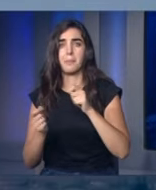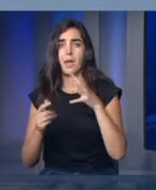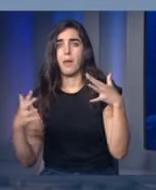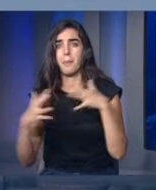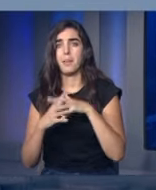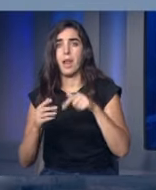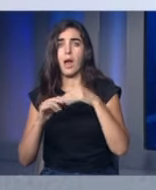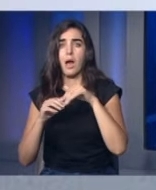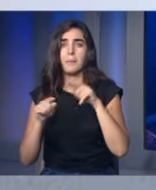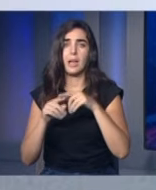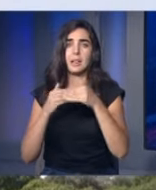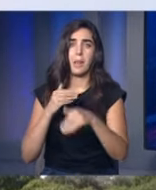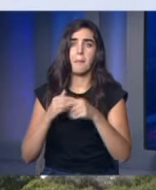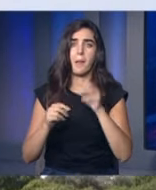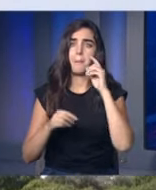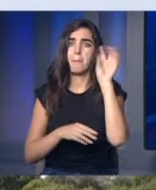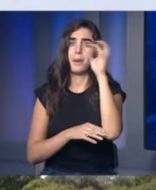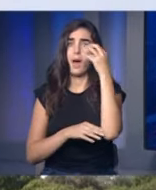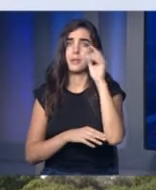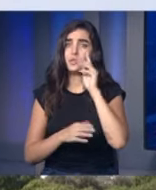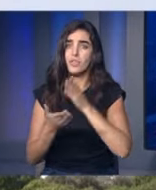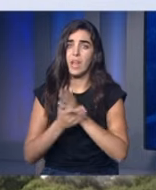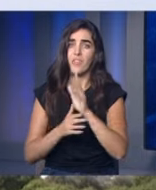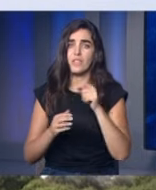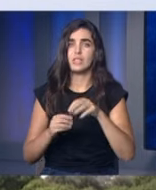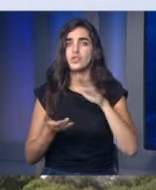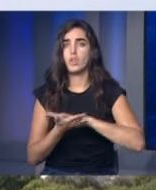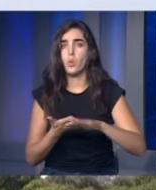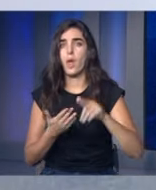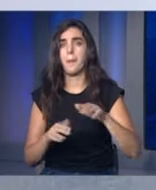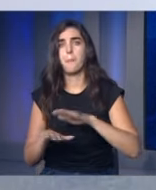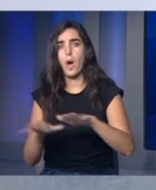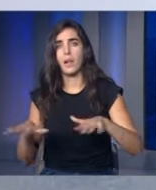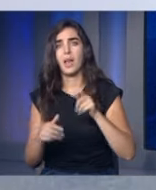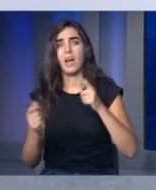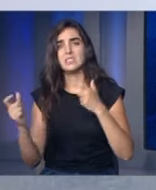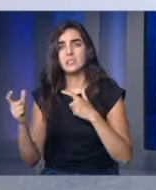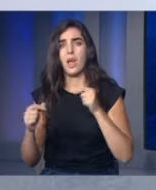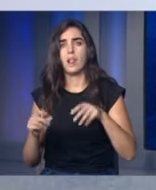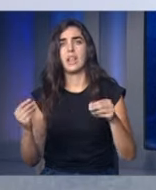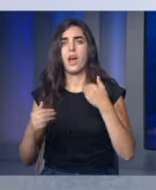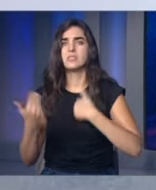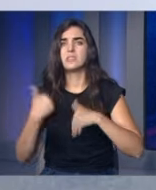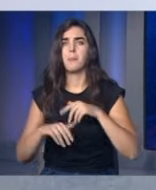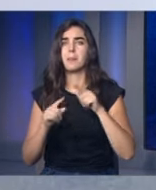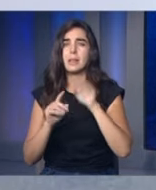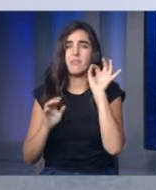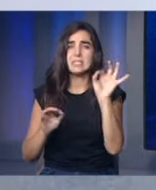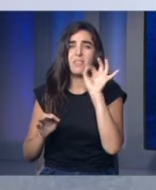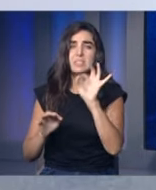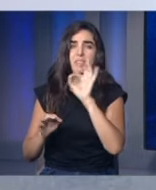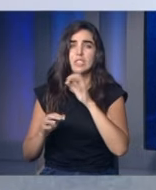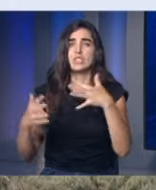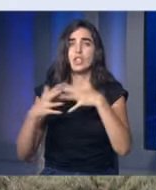العدو الإسرائيلي في المنارة ثم في مستعمرة شتولة ومحيطها بالأسلحة المناسبة وأصابوها بشكل دقيق. صحيفة وول